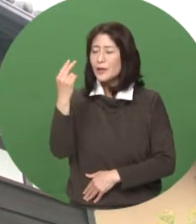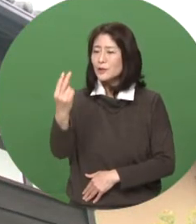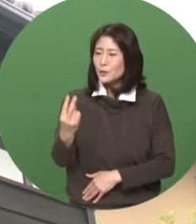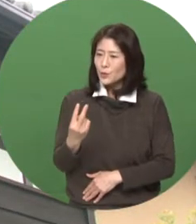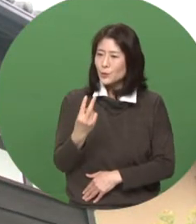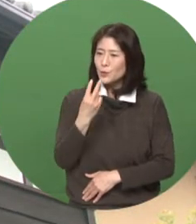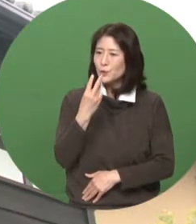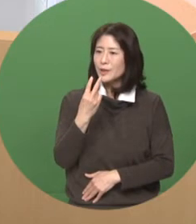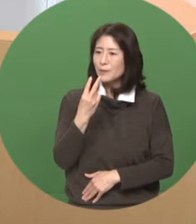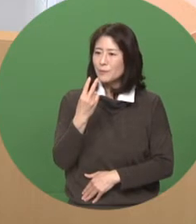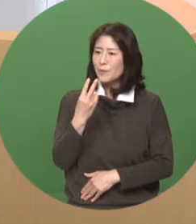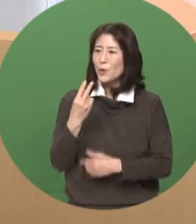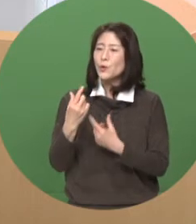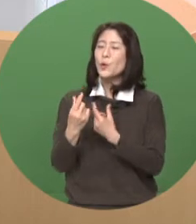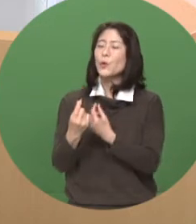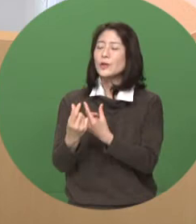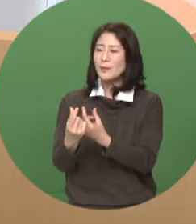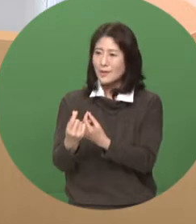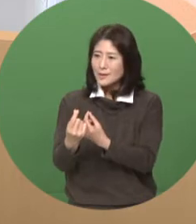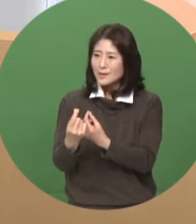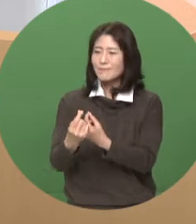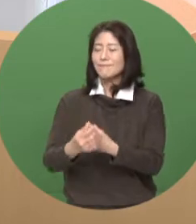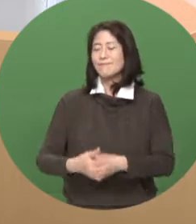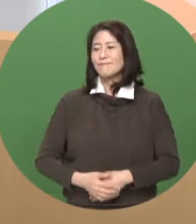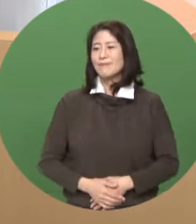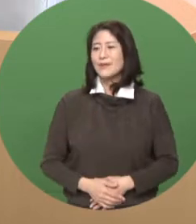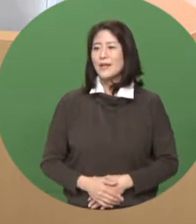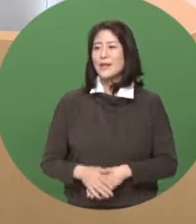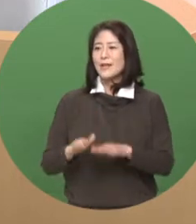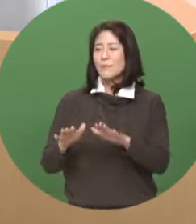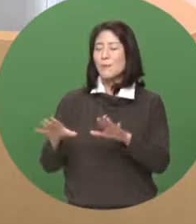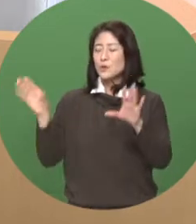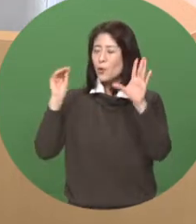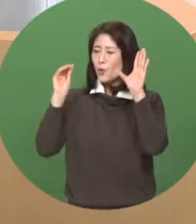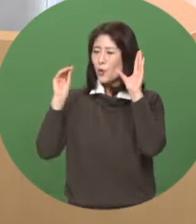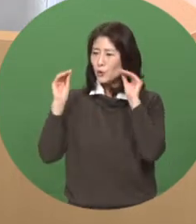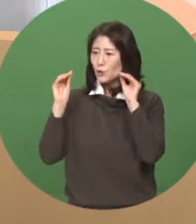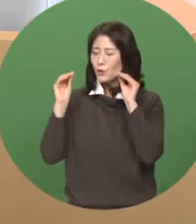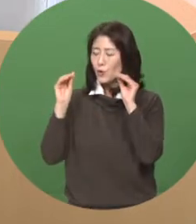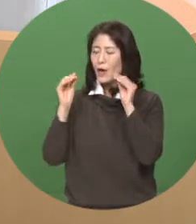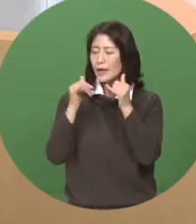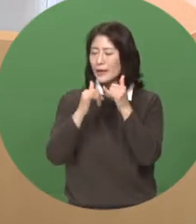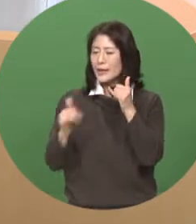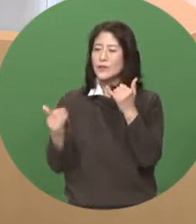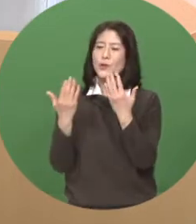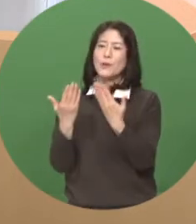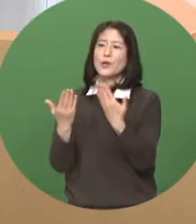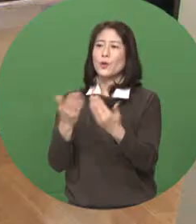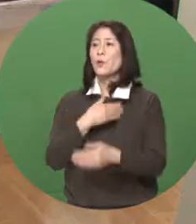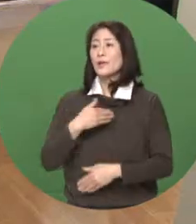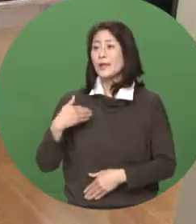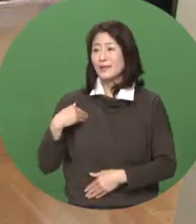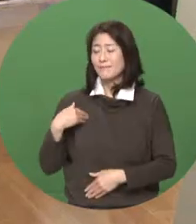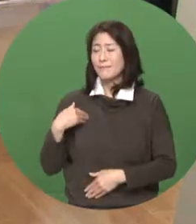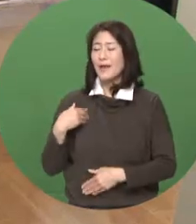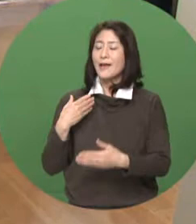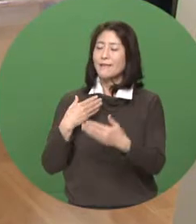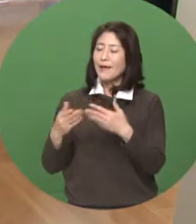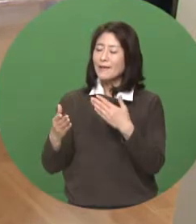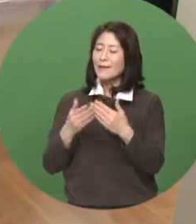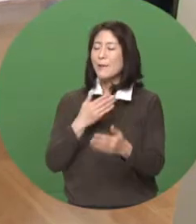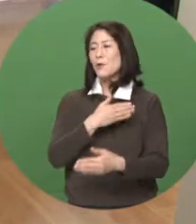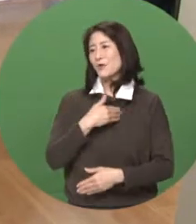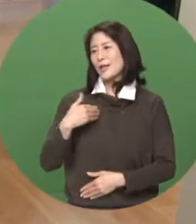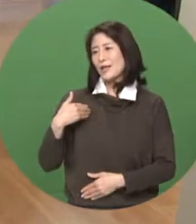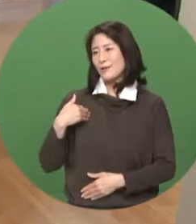のいろんな情報や歴史も勉強して、はい、さらにいろんな体験もできるという素敵な場所に